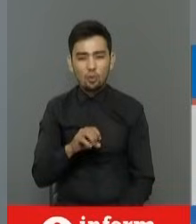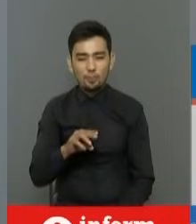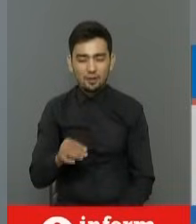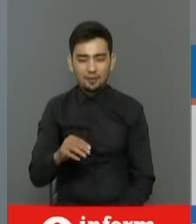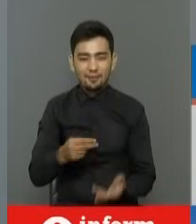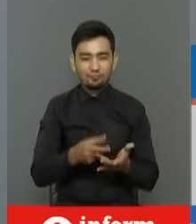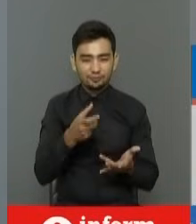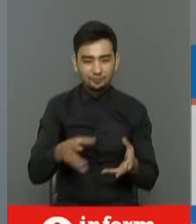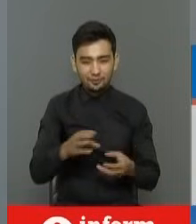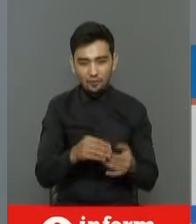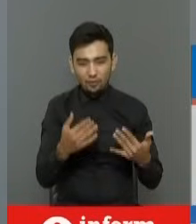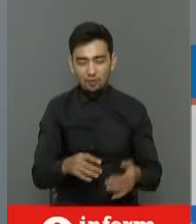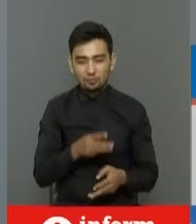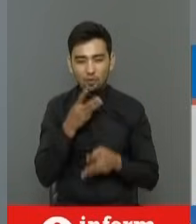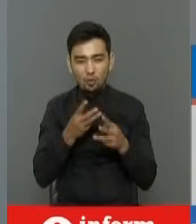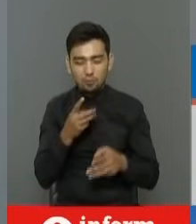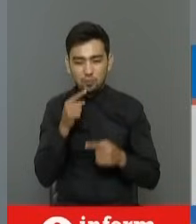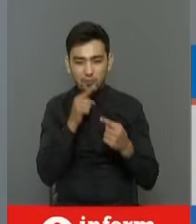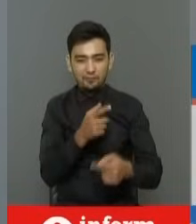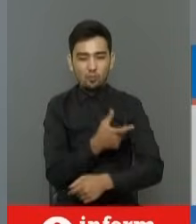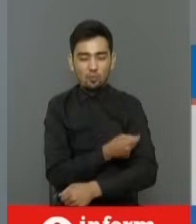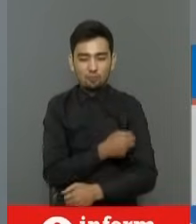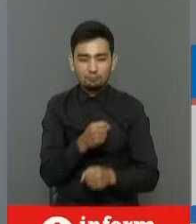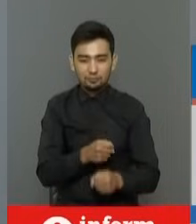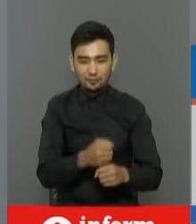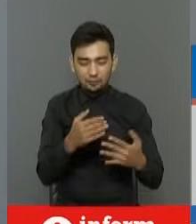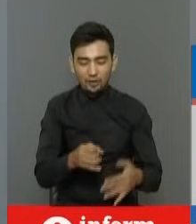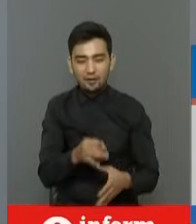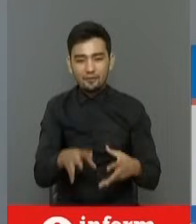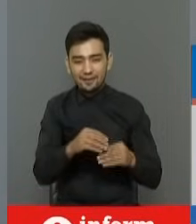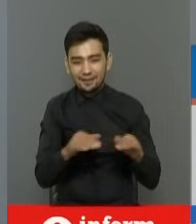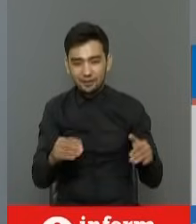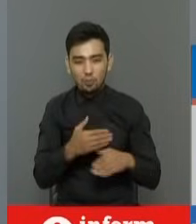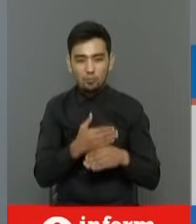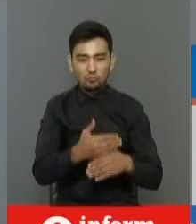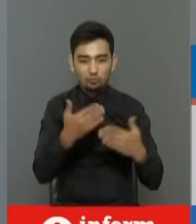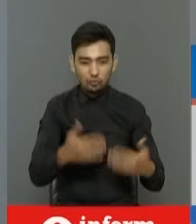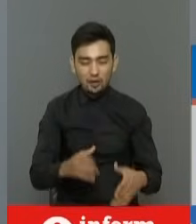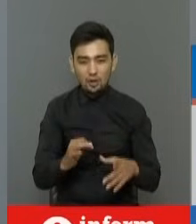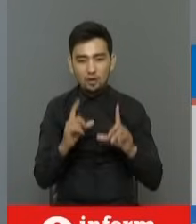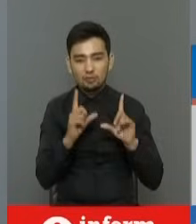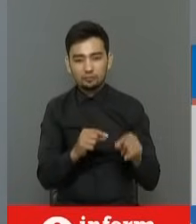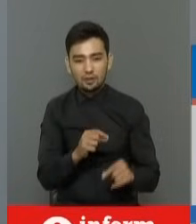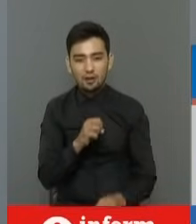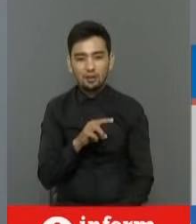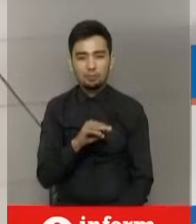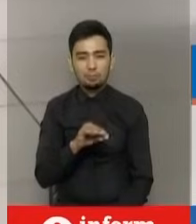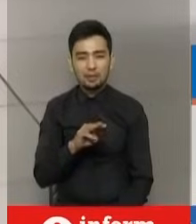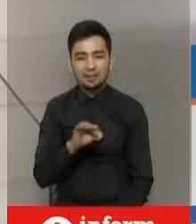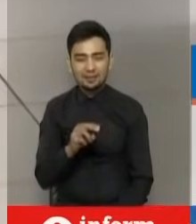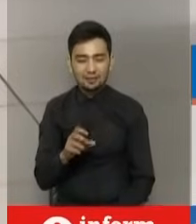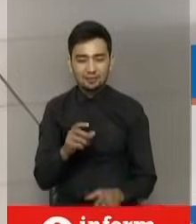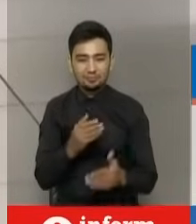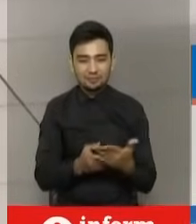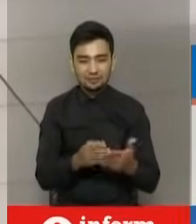анализы и сделали противорвотные уколы. Большинство детей уехали после оказания помощи, несмотря на предупреждение администрации.